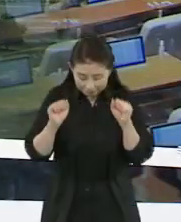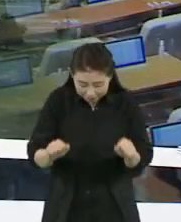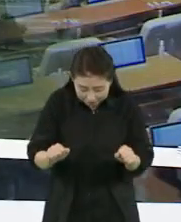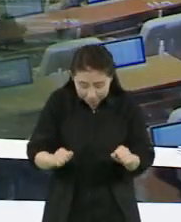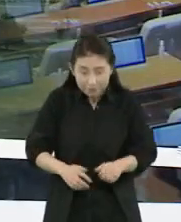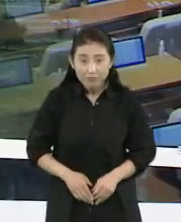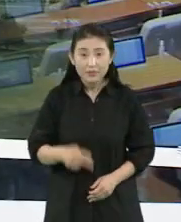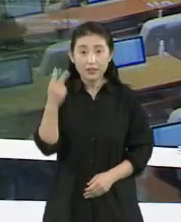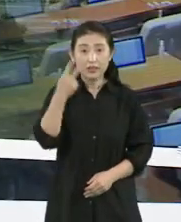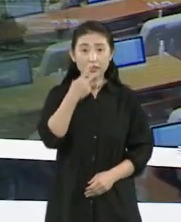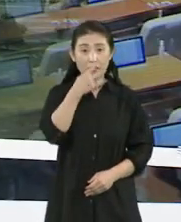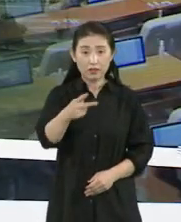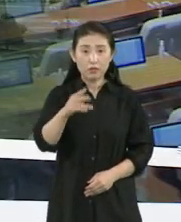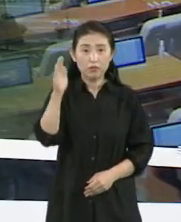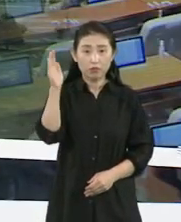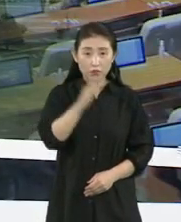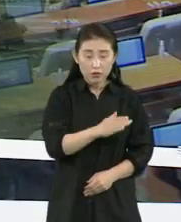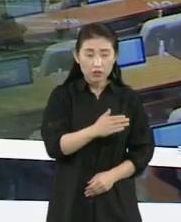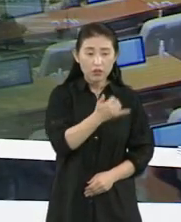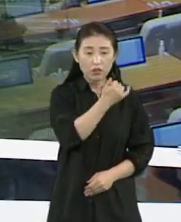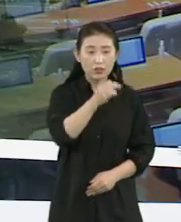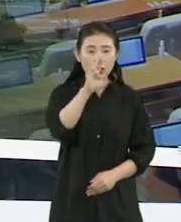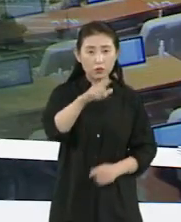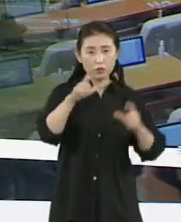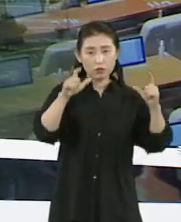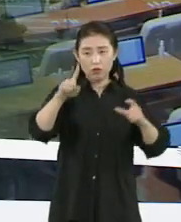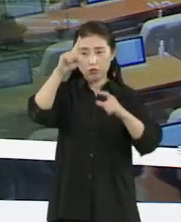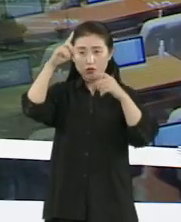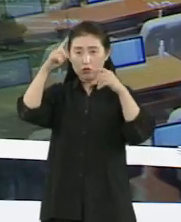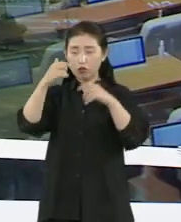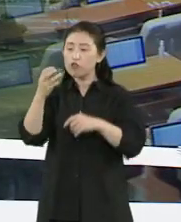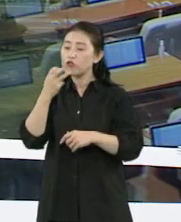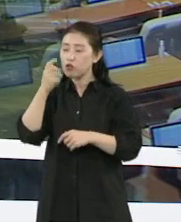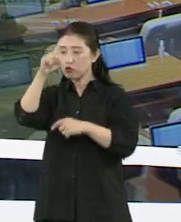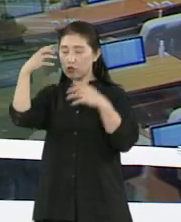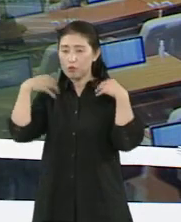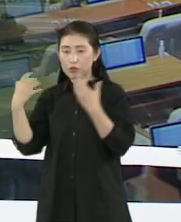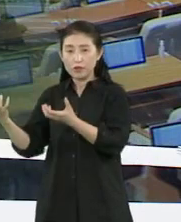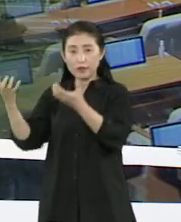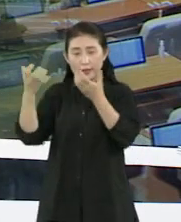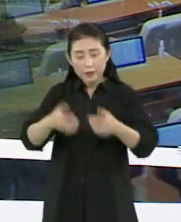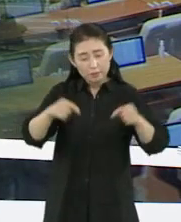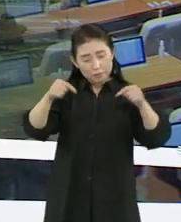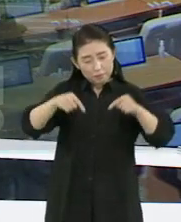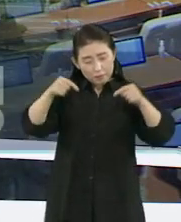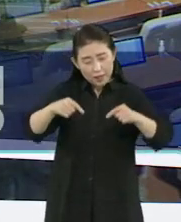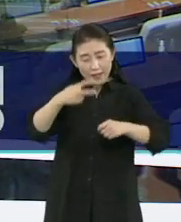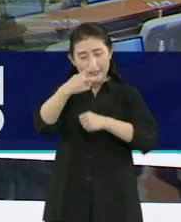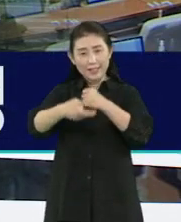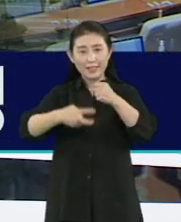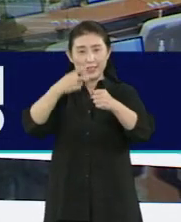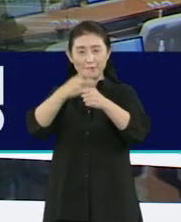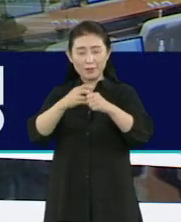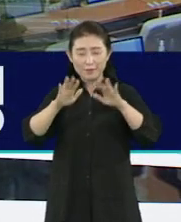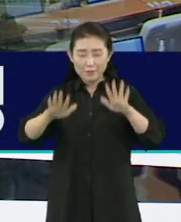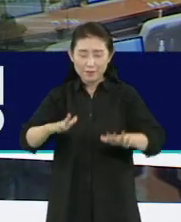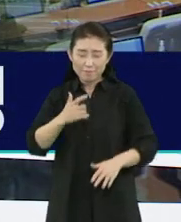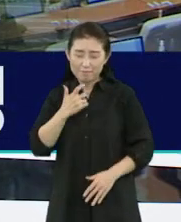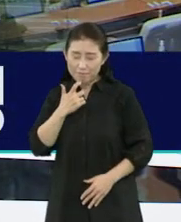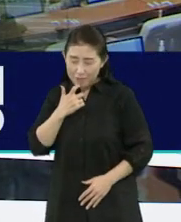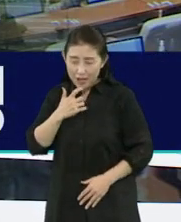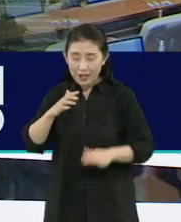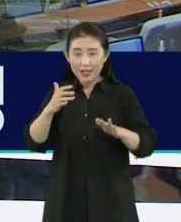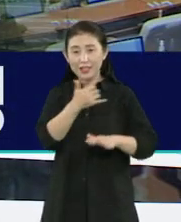여러분 안녕하십니까? 2002년 신행정수도 이전 논의가 시작된 이후 20년 만에 국회 세종시대가 열리게